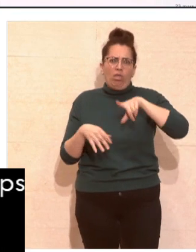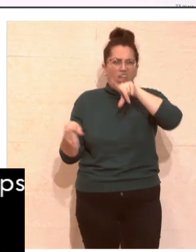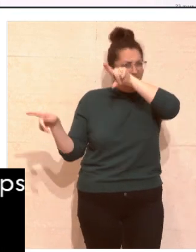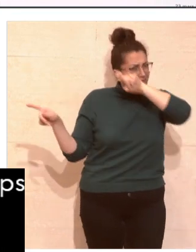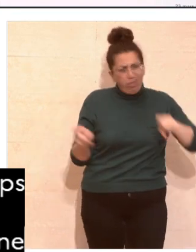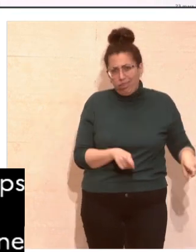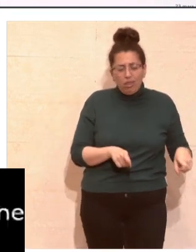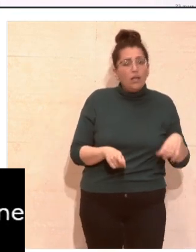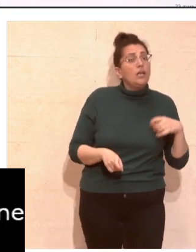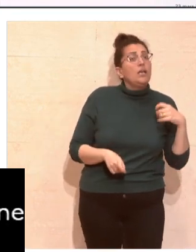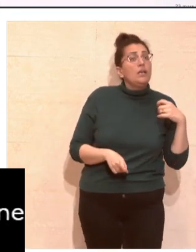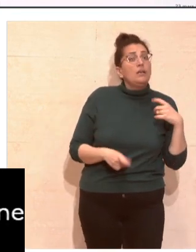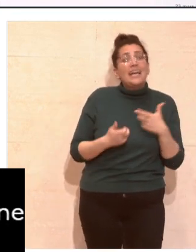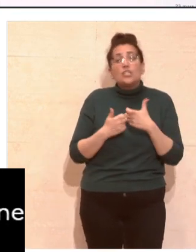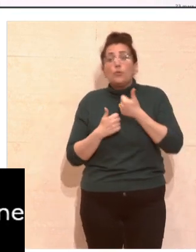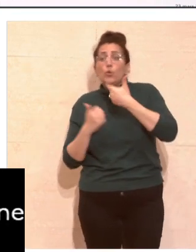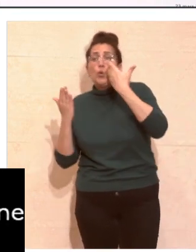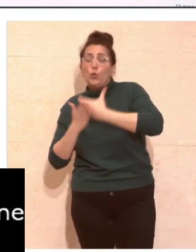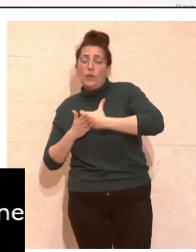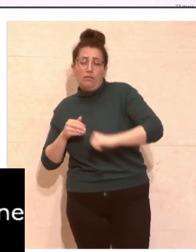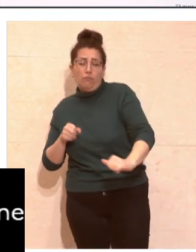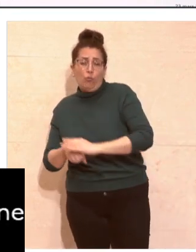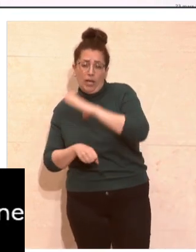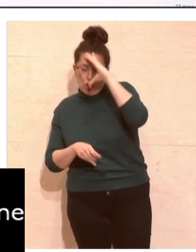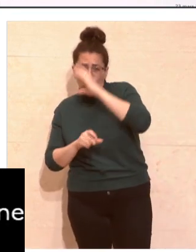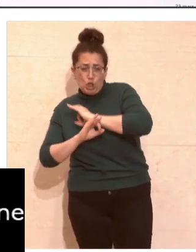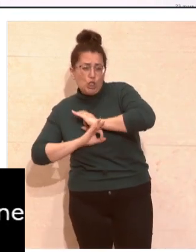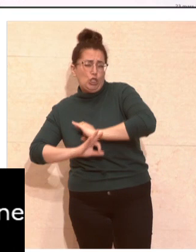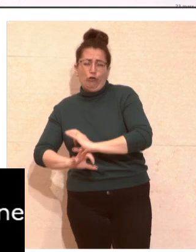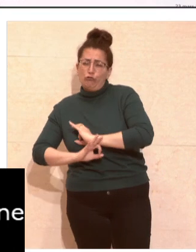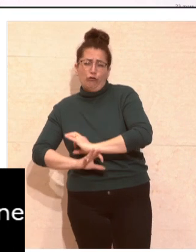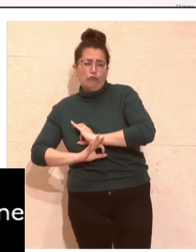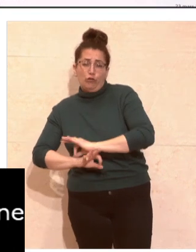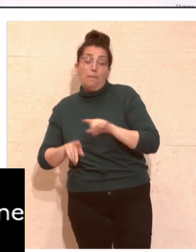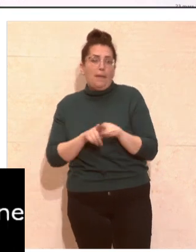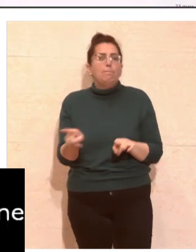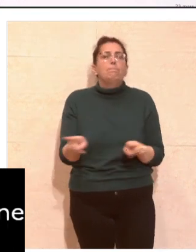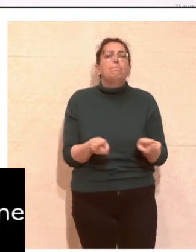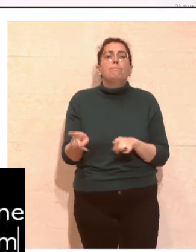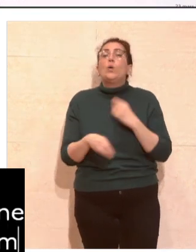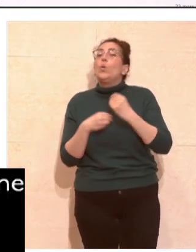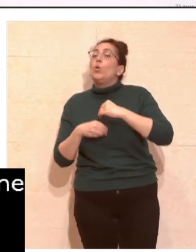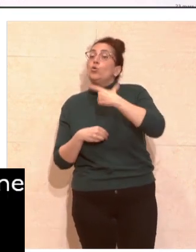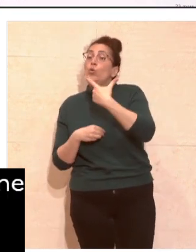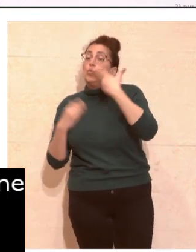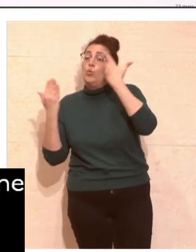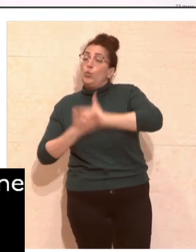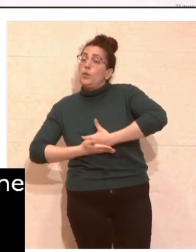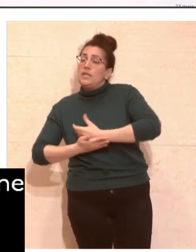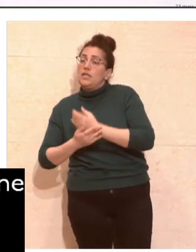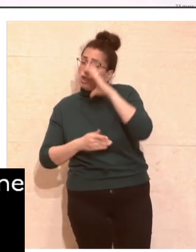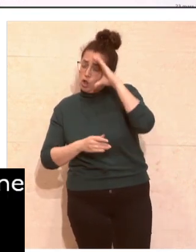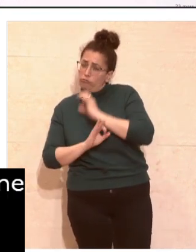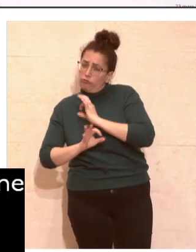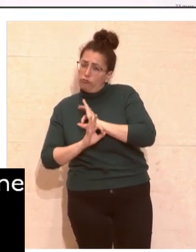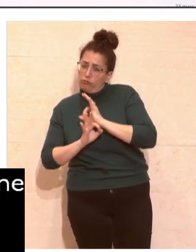celle d'après une nuit de privation totale de sommeil, voire après 2 nuits de privation totale de sommeil. Et ce qui est assez traître là-dedans, c'est